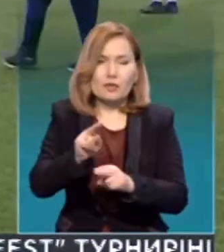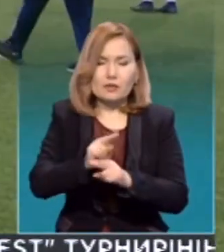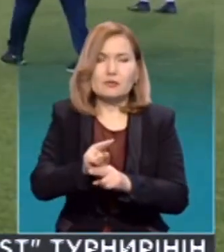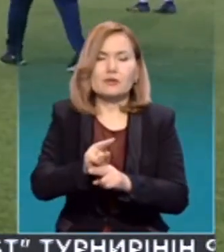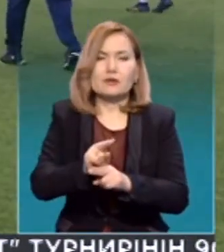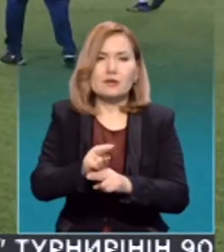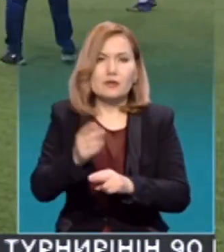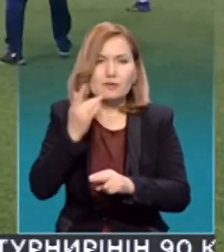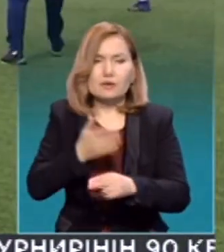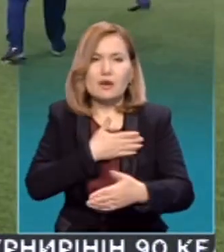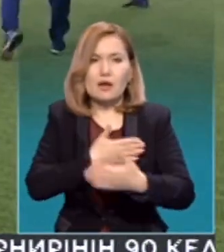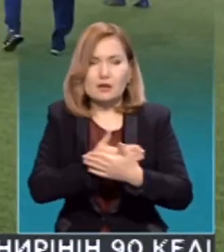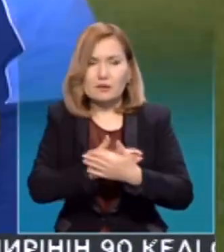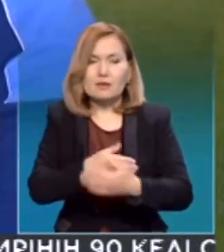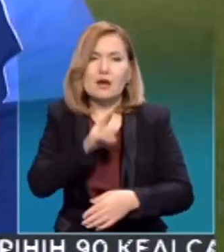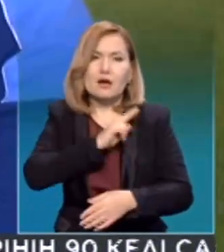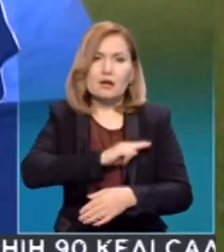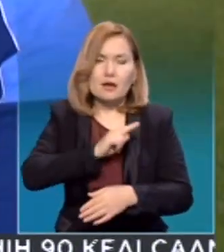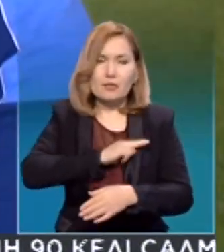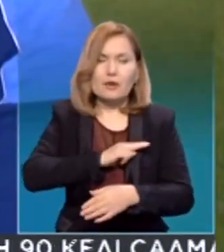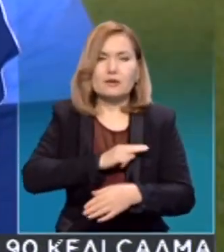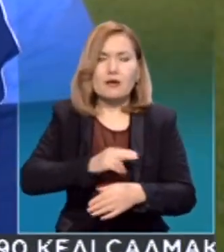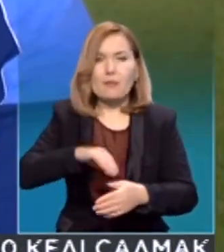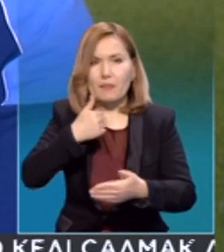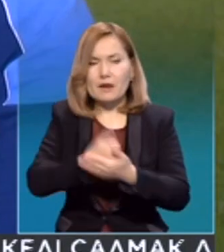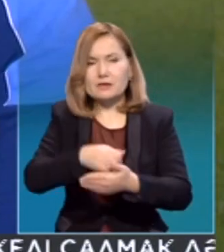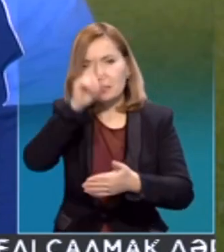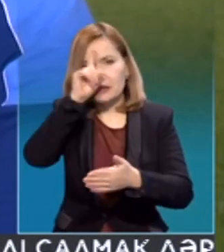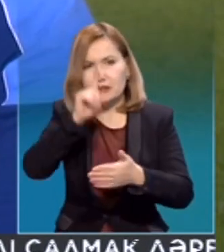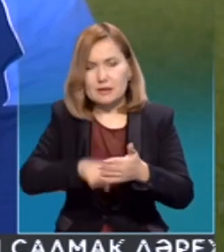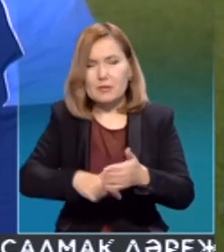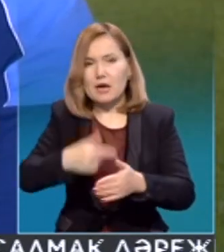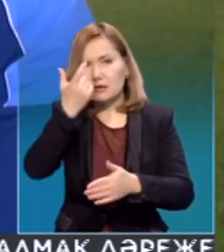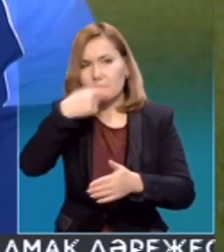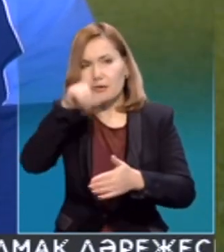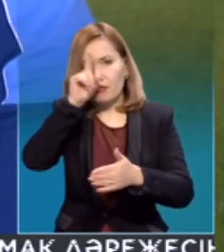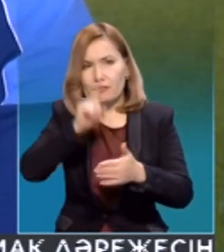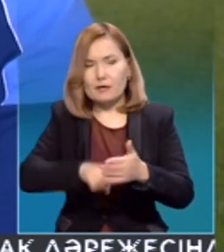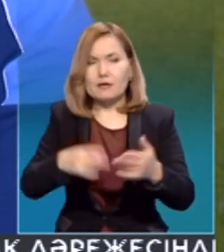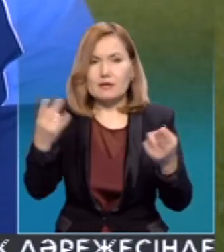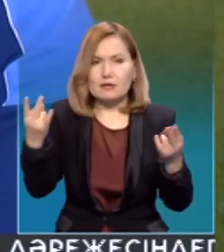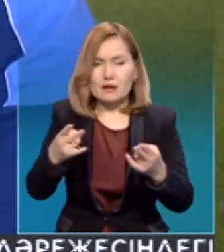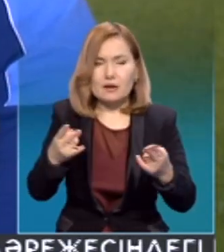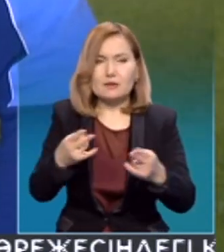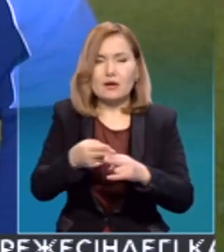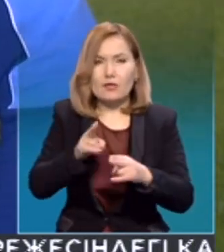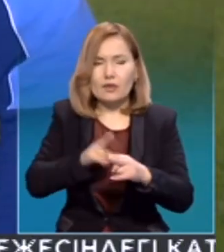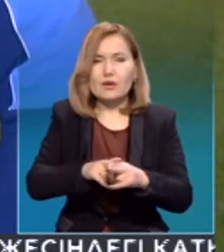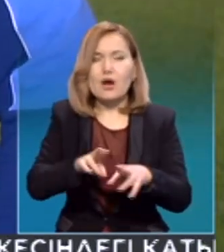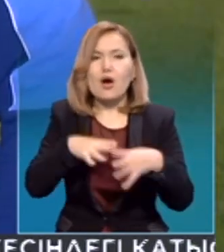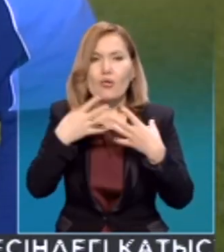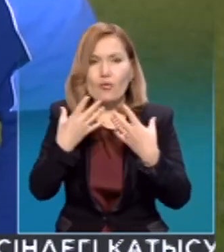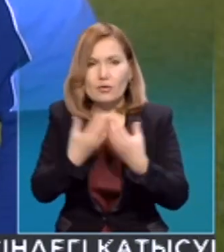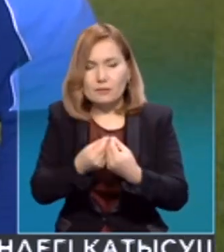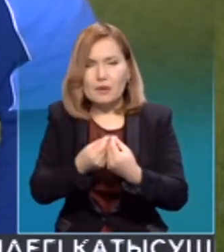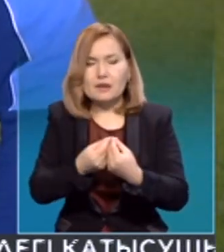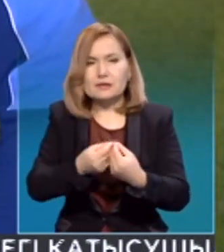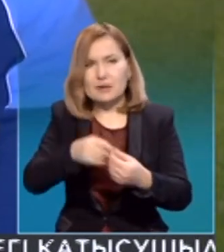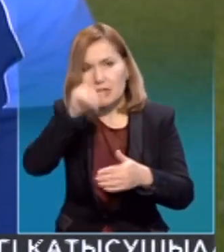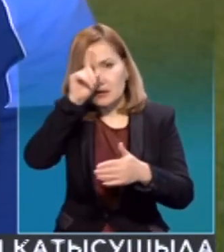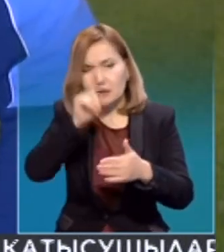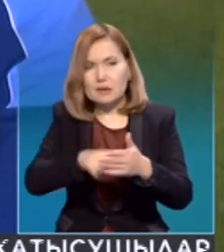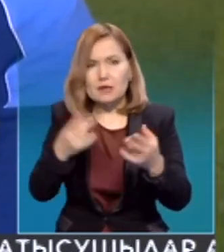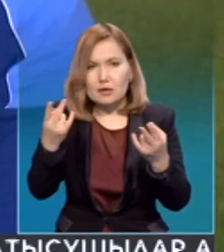алсақ, ең басты сенім ғой. Адам өзіне сену керек, отбасына сену керек, және